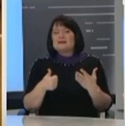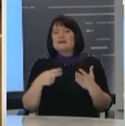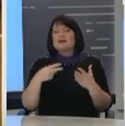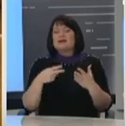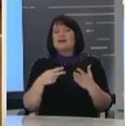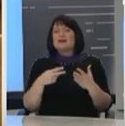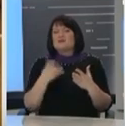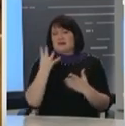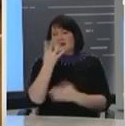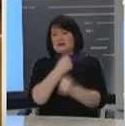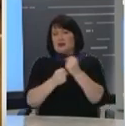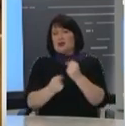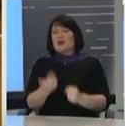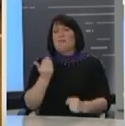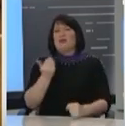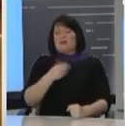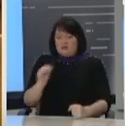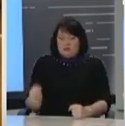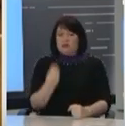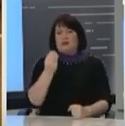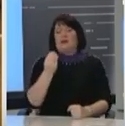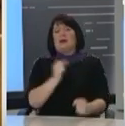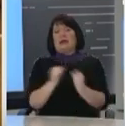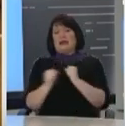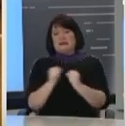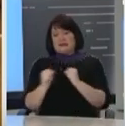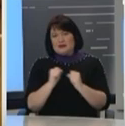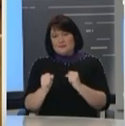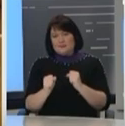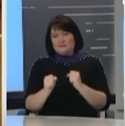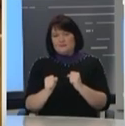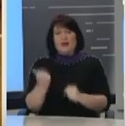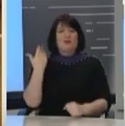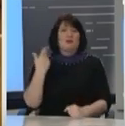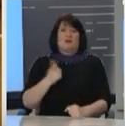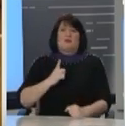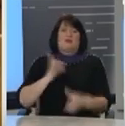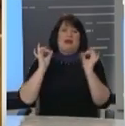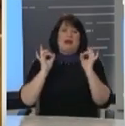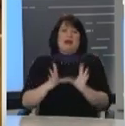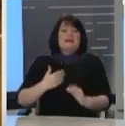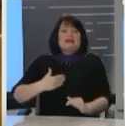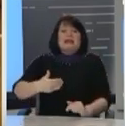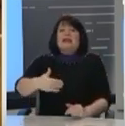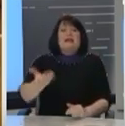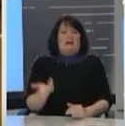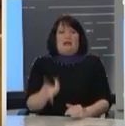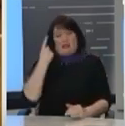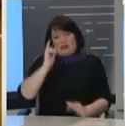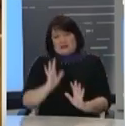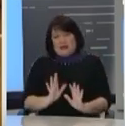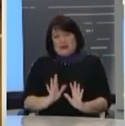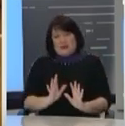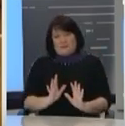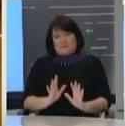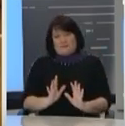4 χρόνια πριν ξεσπάσει η κρίση, τότε που κανείς δεν μπορούσε να φανταστεί τι θα έρθει. Αυτά